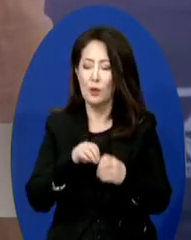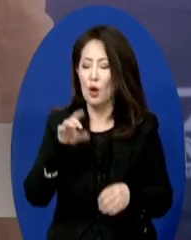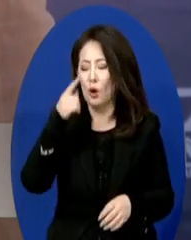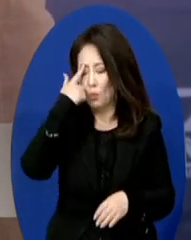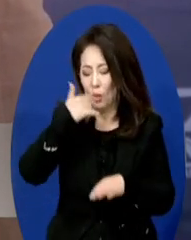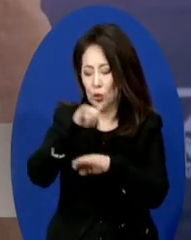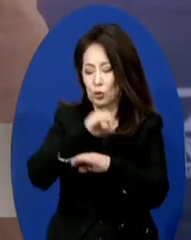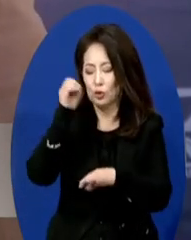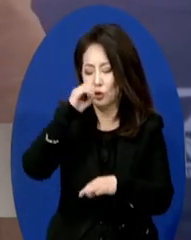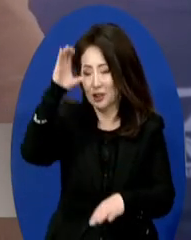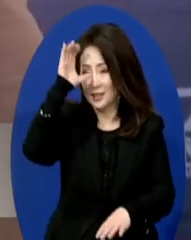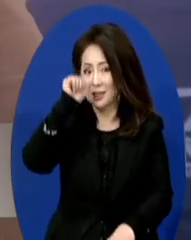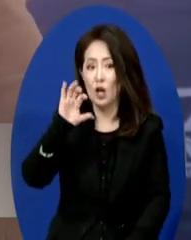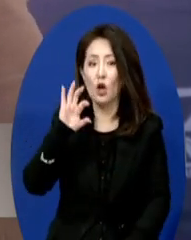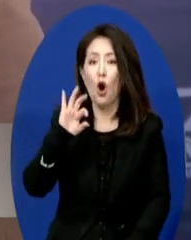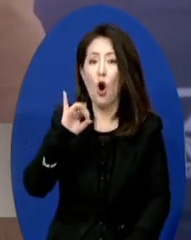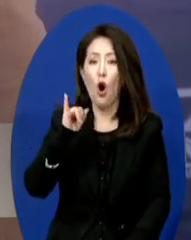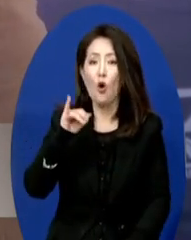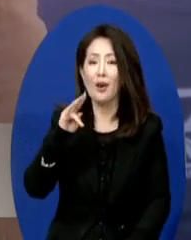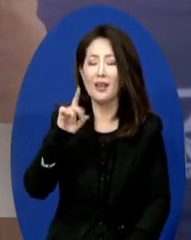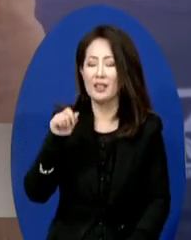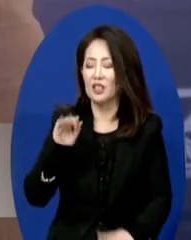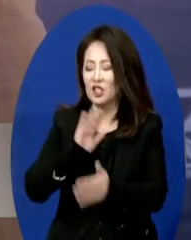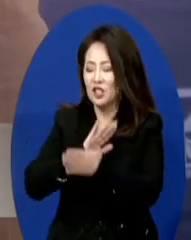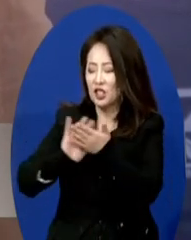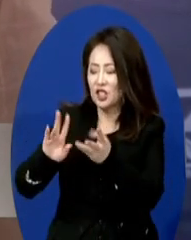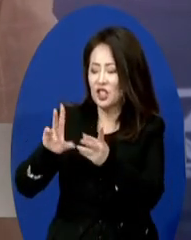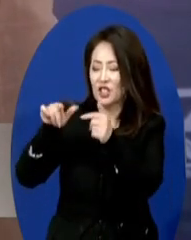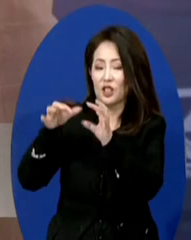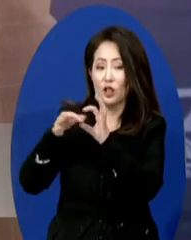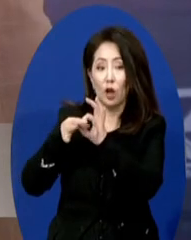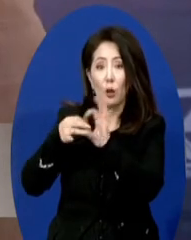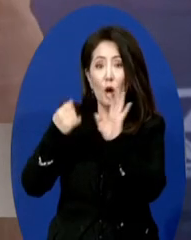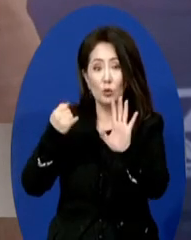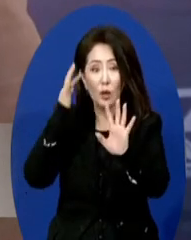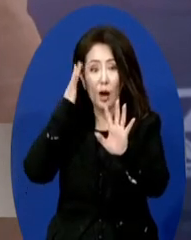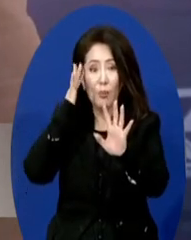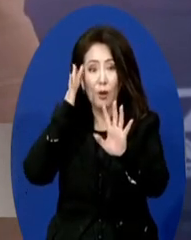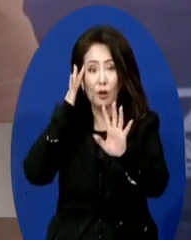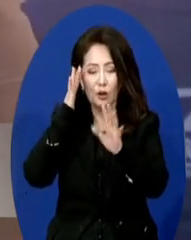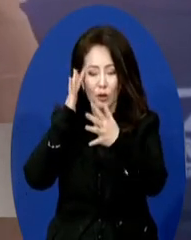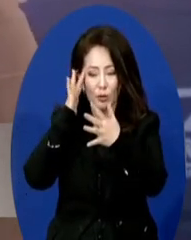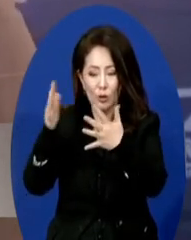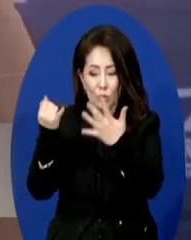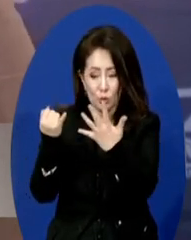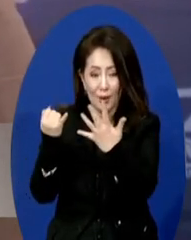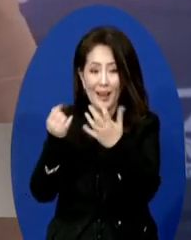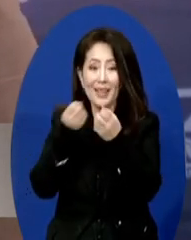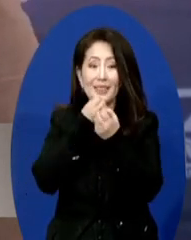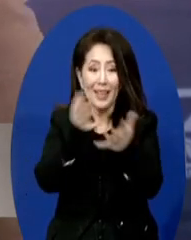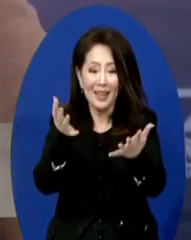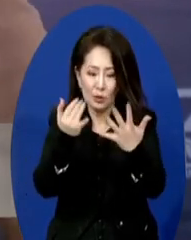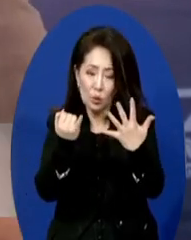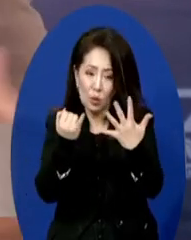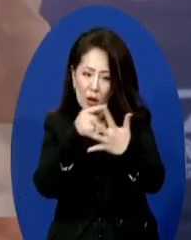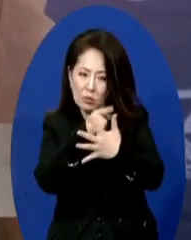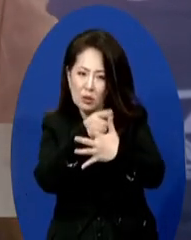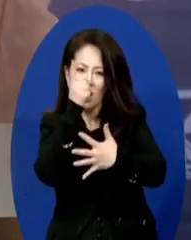сайд Оюун Эрдэнэ шин зэрэгэлтийн 6 бодлого зарласан. Үүний одоо нэг гол асуудал нь бол мэдээж энэ бомт